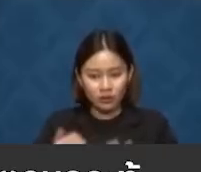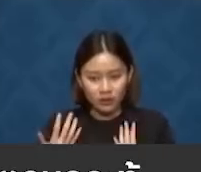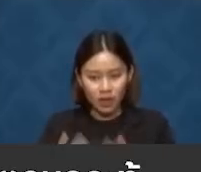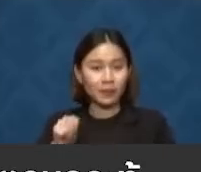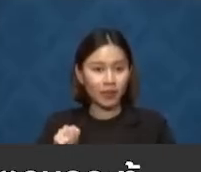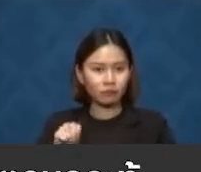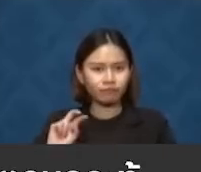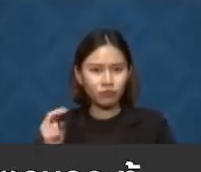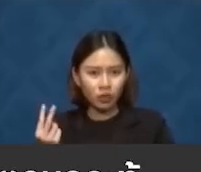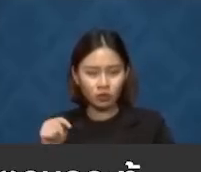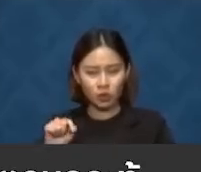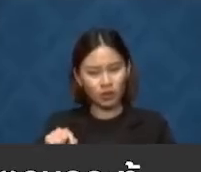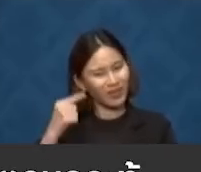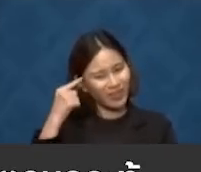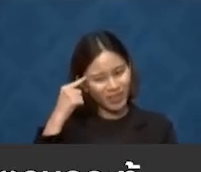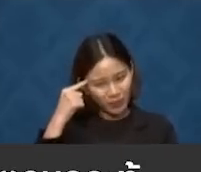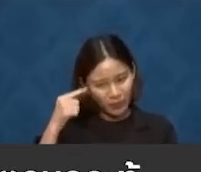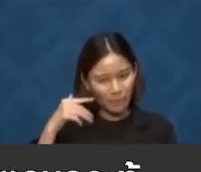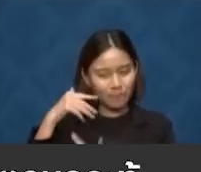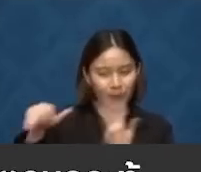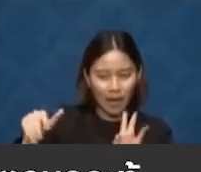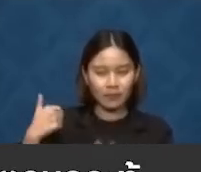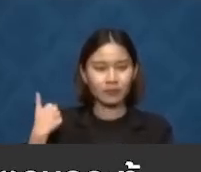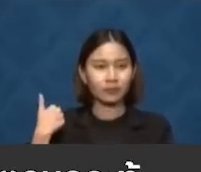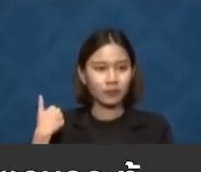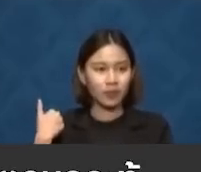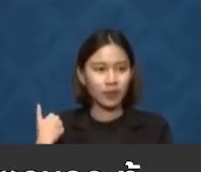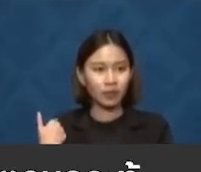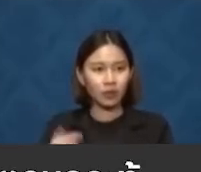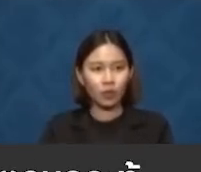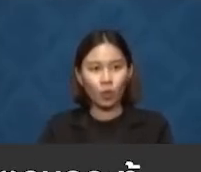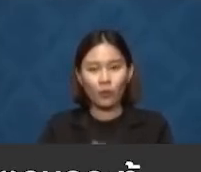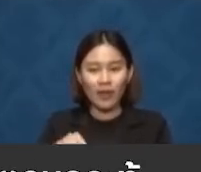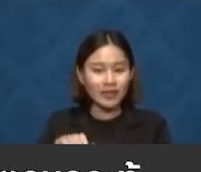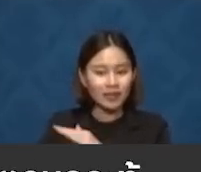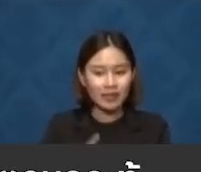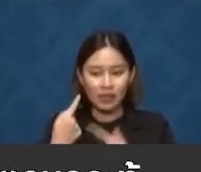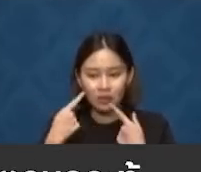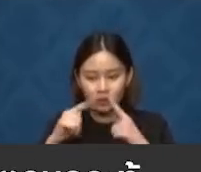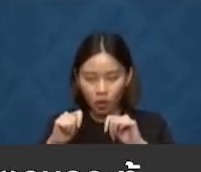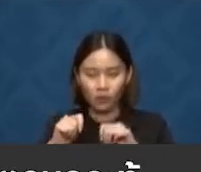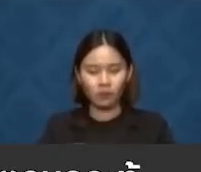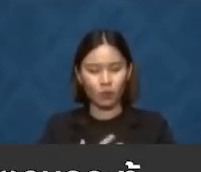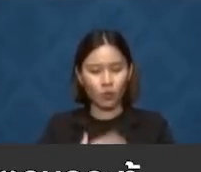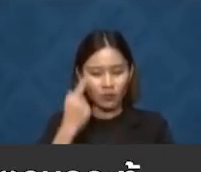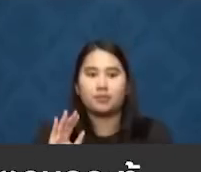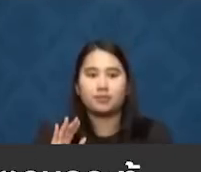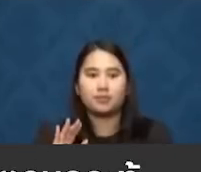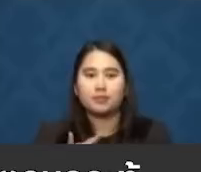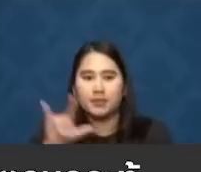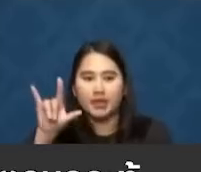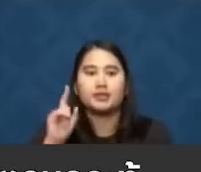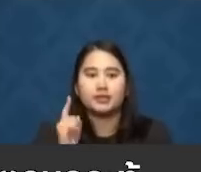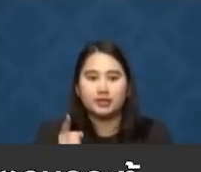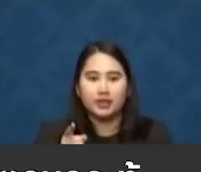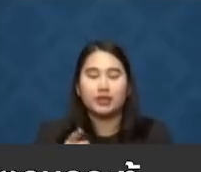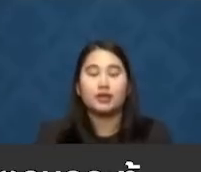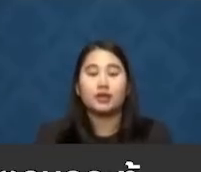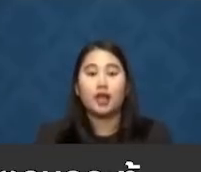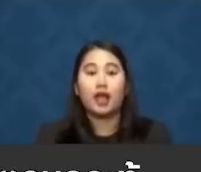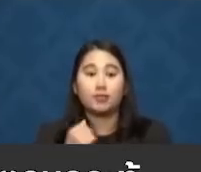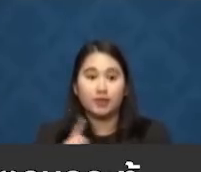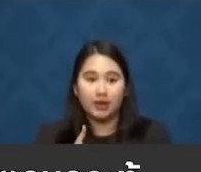ดหมายซ้อนเนี่ยมันมองเจตนาเป็นอย่างอื่นไม่ได้ยกเว้นว่าหนีการตอบกระทู้ครับ นี่หนีการตอบกระ